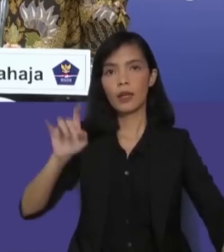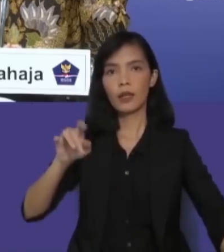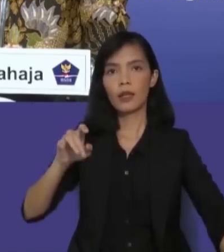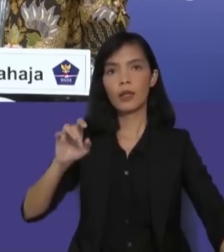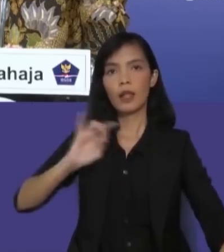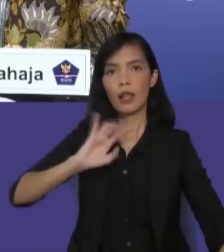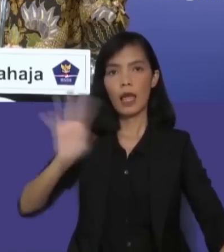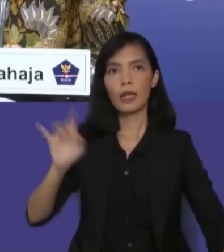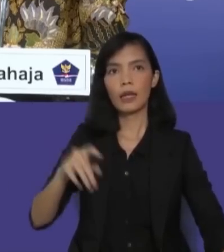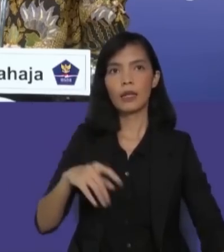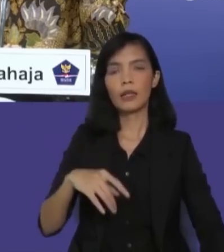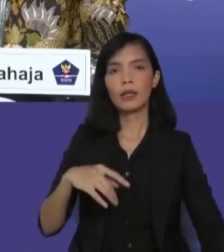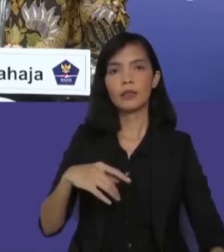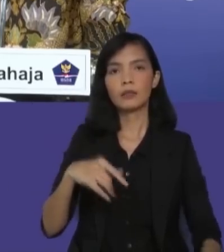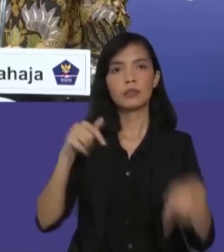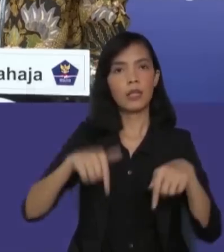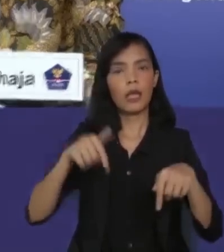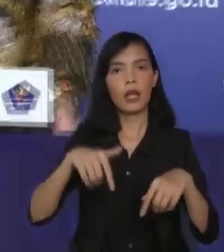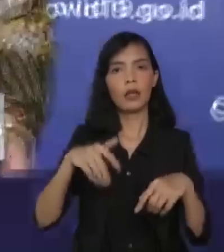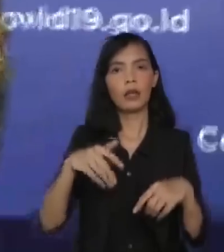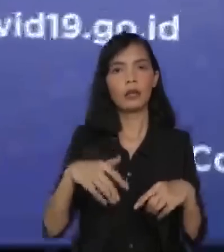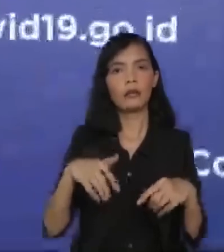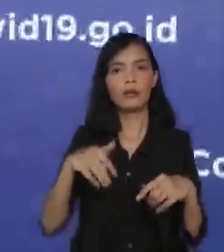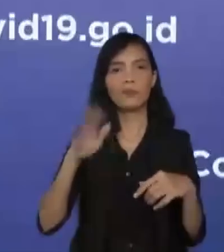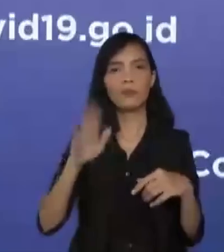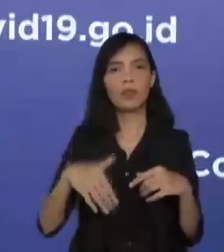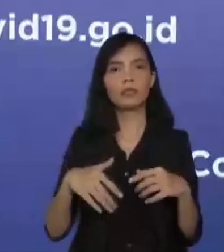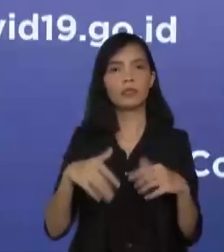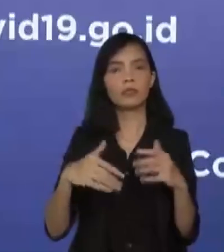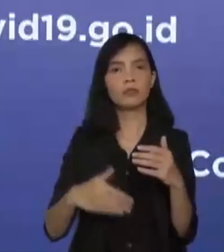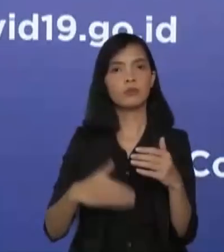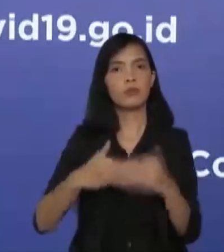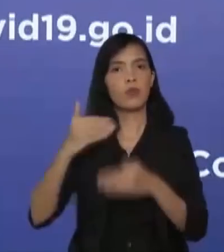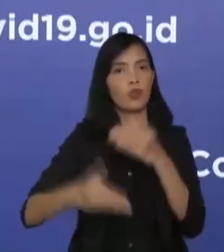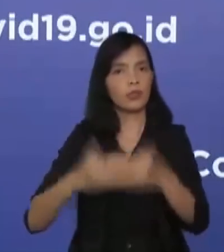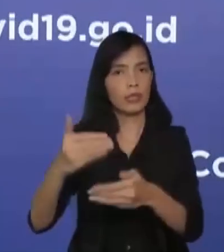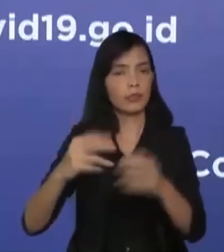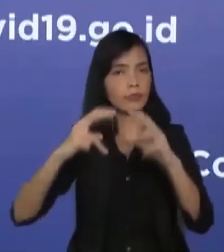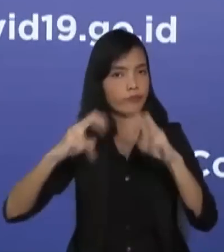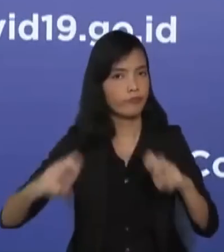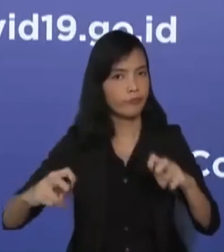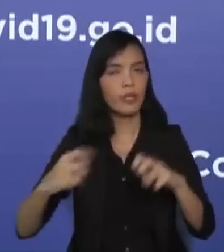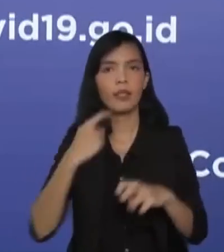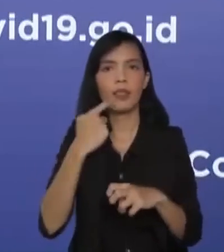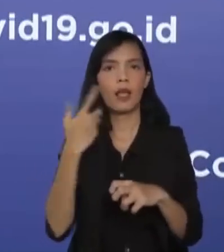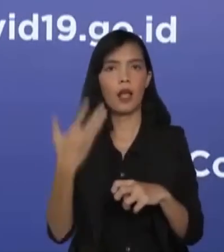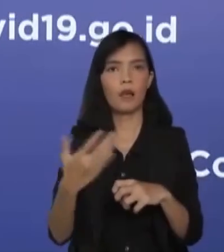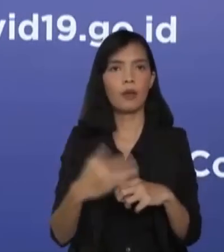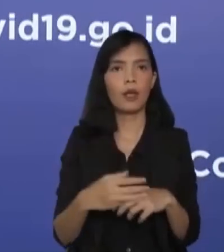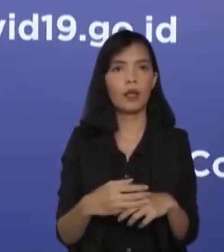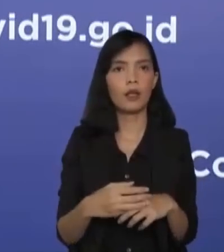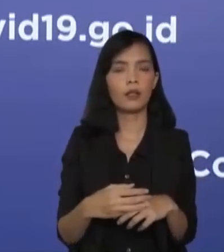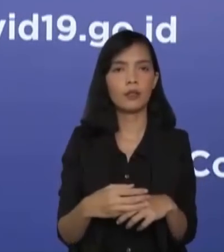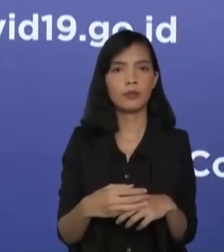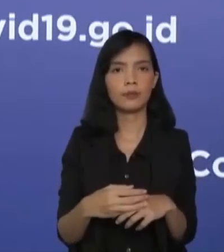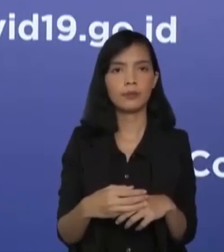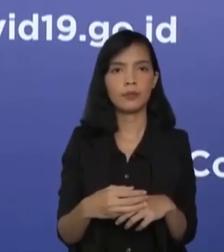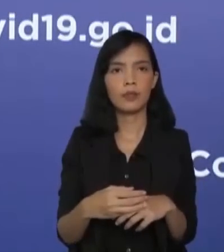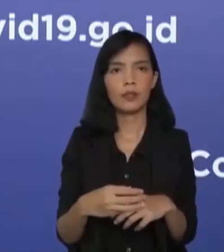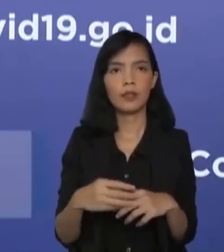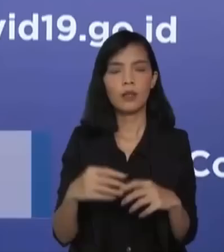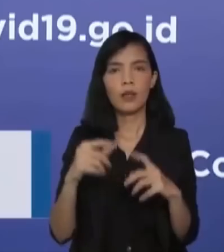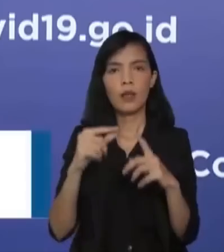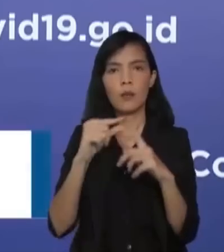kenal, saat ini sedang dan sudah dilakukan riset terkait convalescent